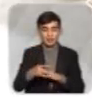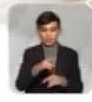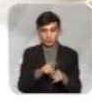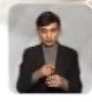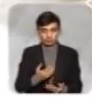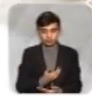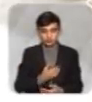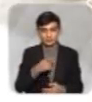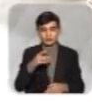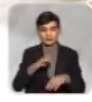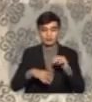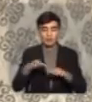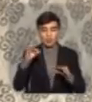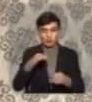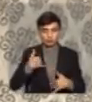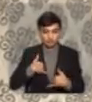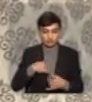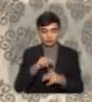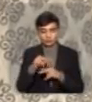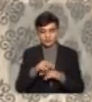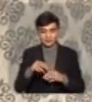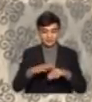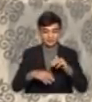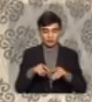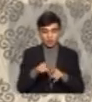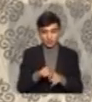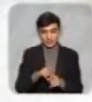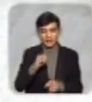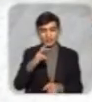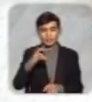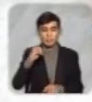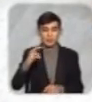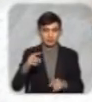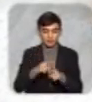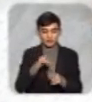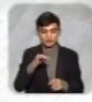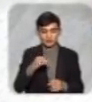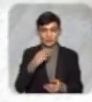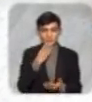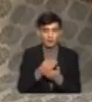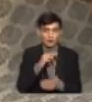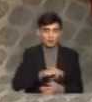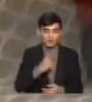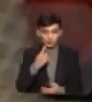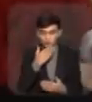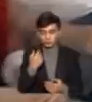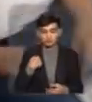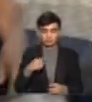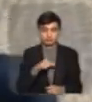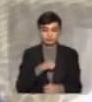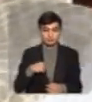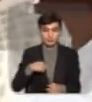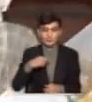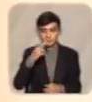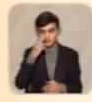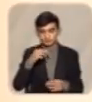мұғалімі. Қол өнерді өскелең ұрпаққа үйретіп, ұлттық дәстүрімізді дәріптеу жұмысым ғана емес, парызым дейді өзі. Берік отысынды